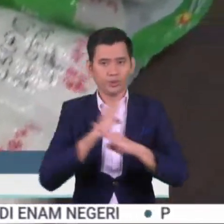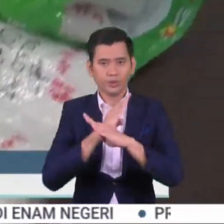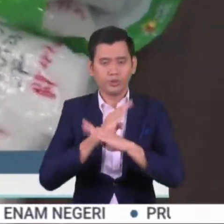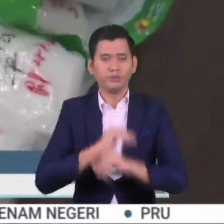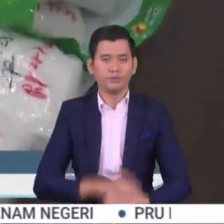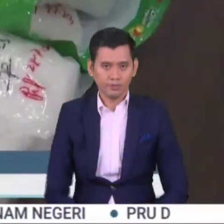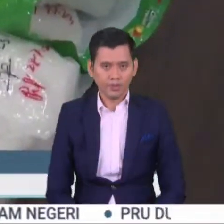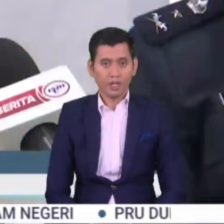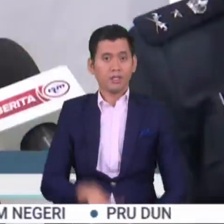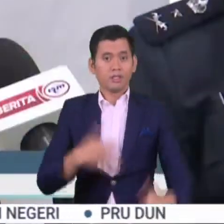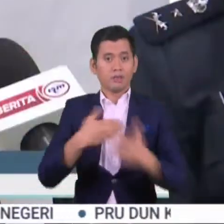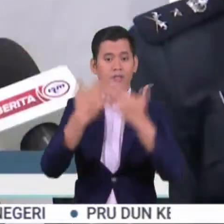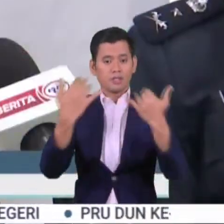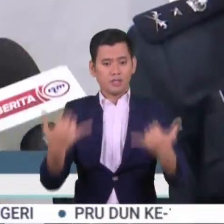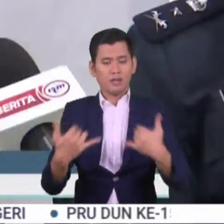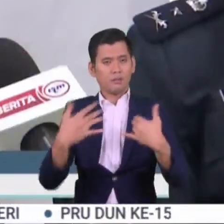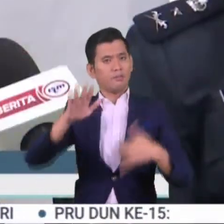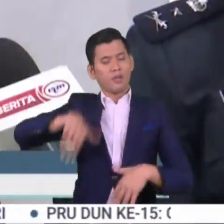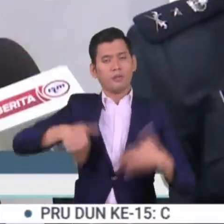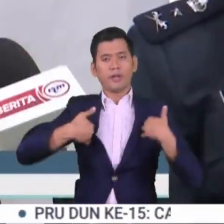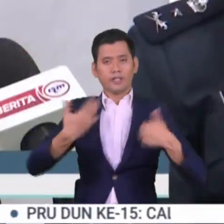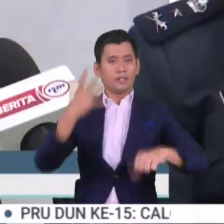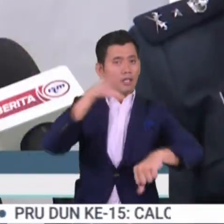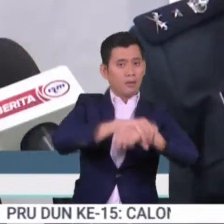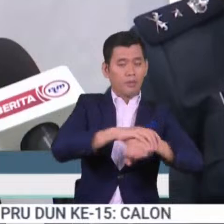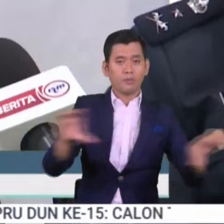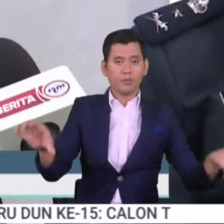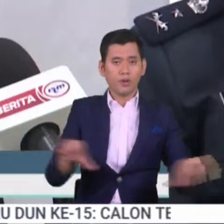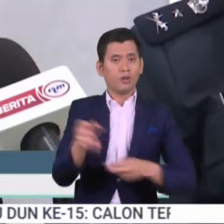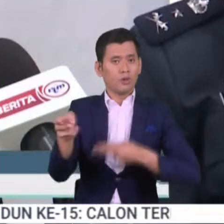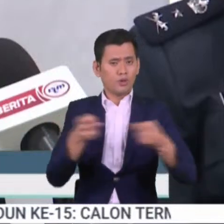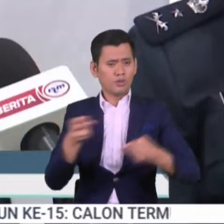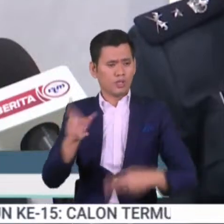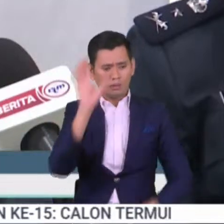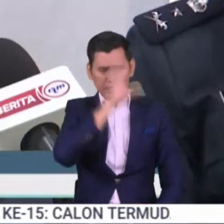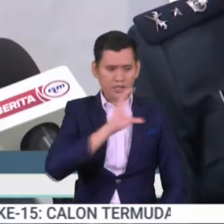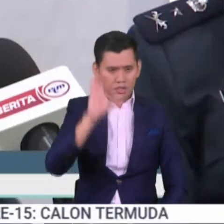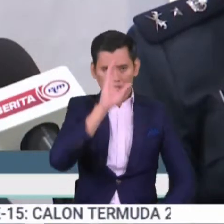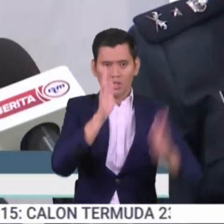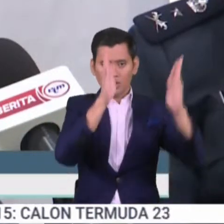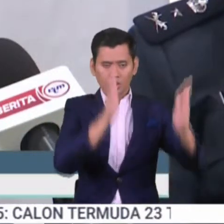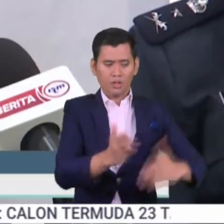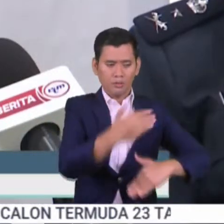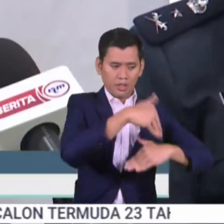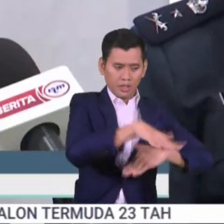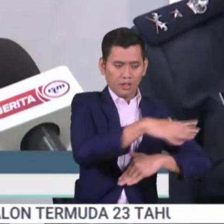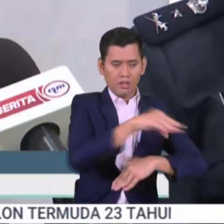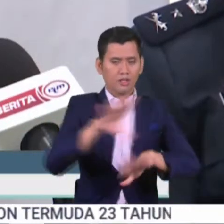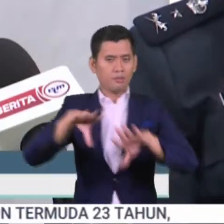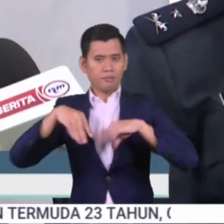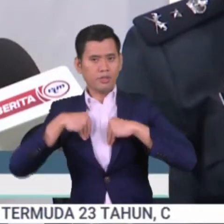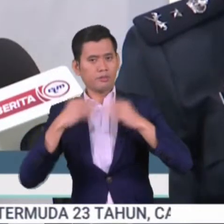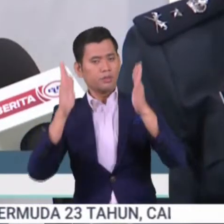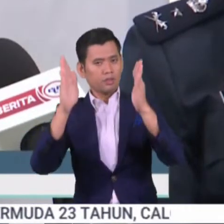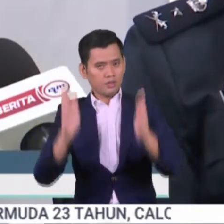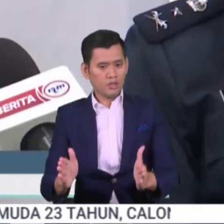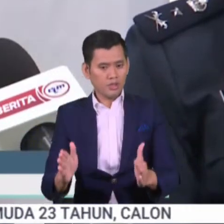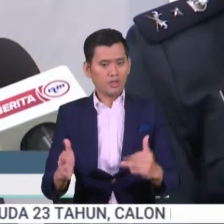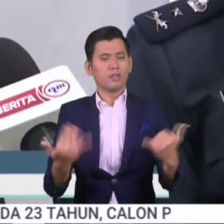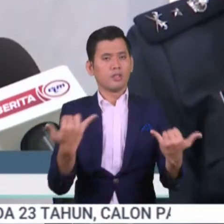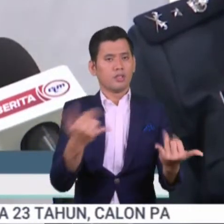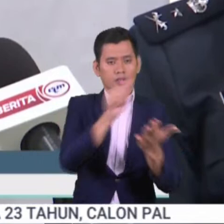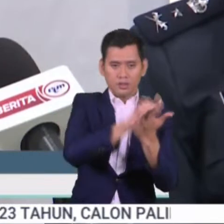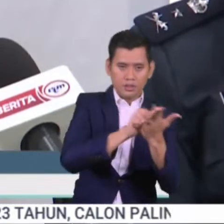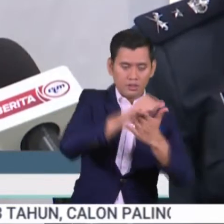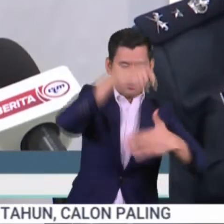ini, belum ada tangkapan dibuat. Usaha untuk mengesan pengirim, penerima sedang dilakukan. Kes ini dalam usahasan lanjut